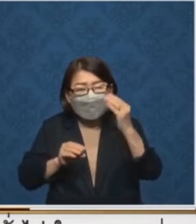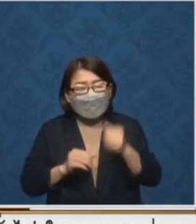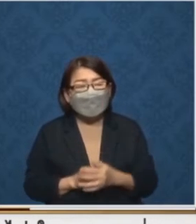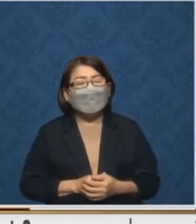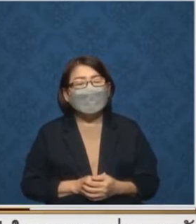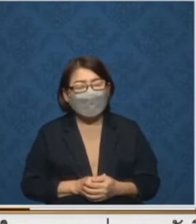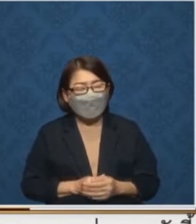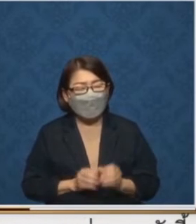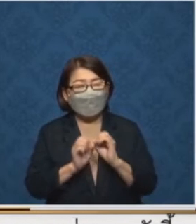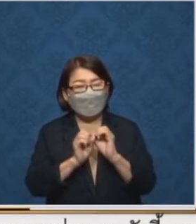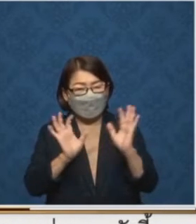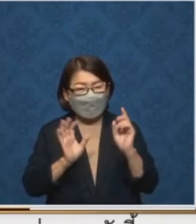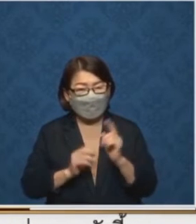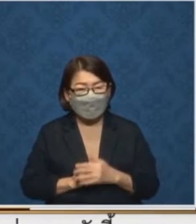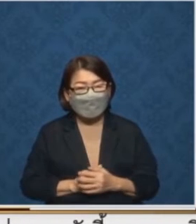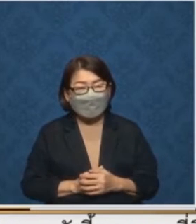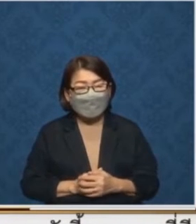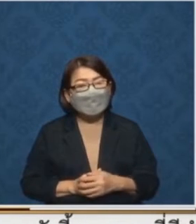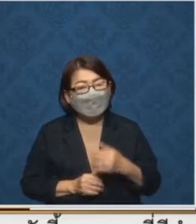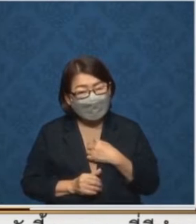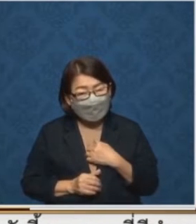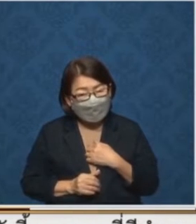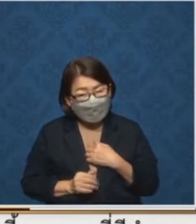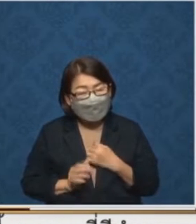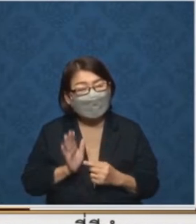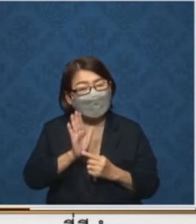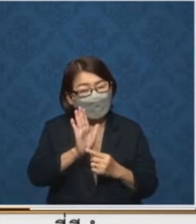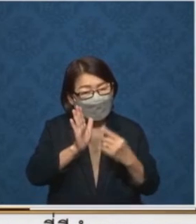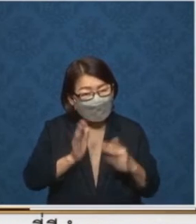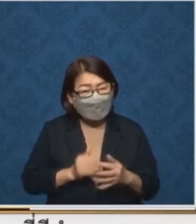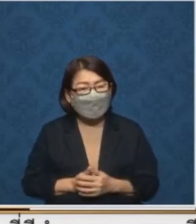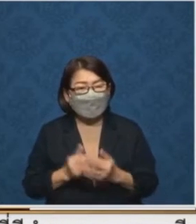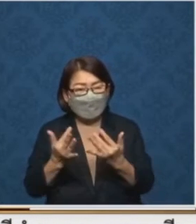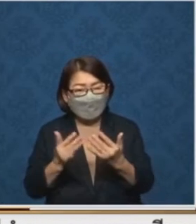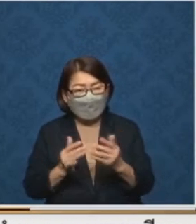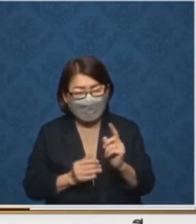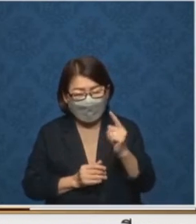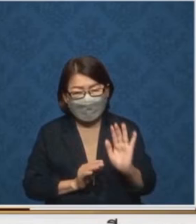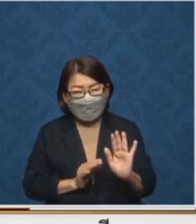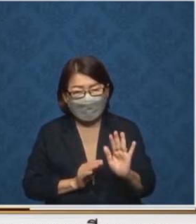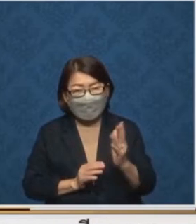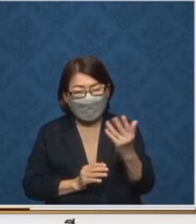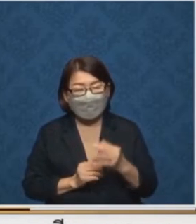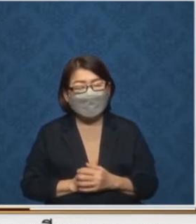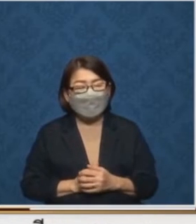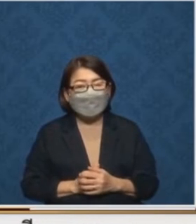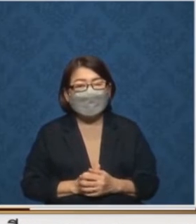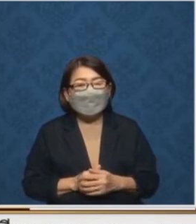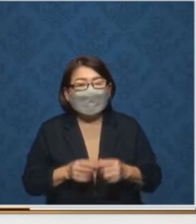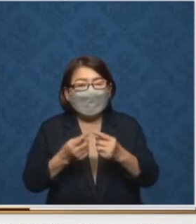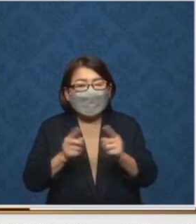มาเยี่ยวๆ ประชาชน และเอามาฝื้นฟเศรฐกิจซึ่งบอกเลยนะครับ การตัดสินใจแ่งงบประมาณอย่างนี้